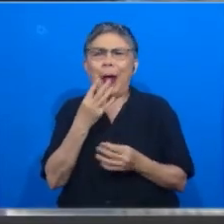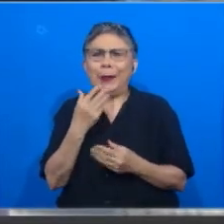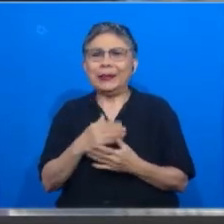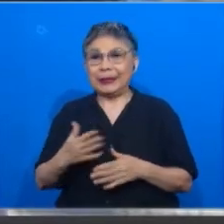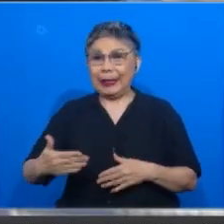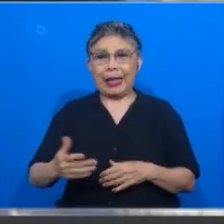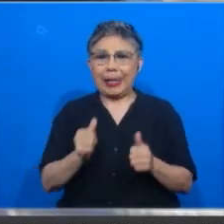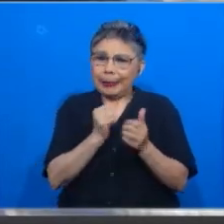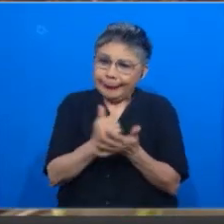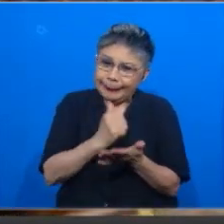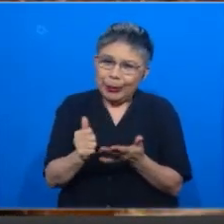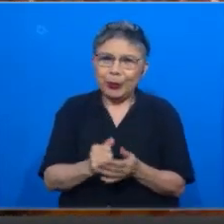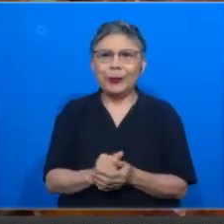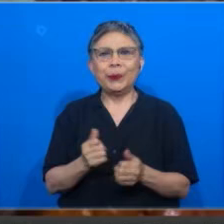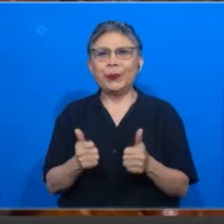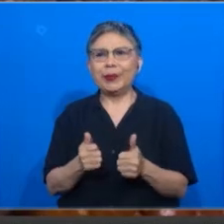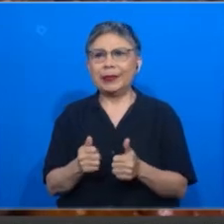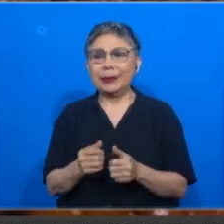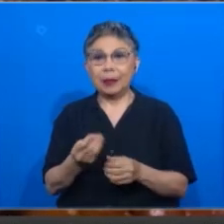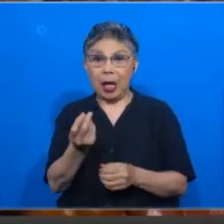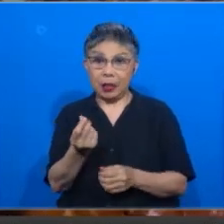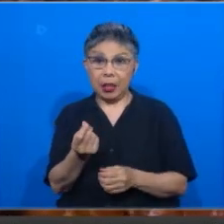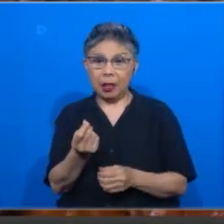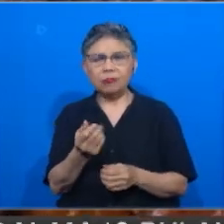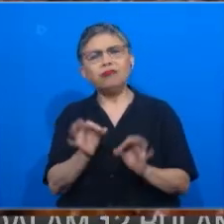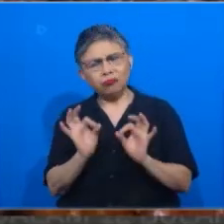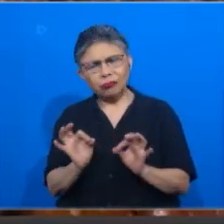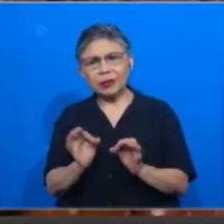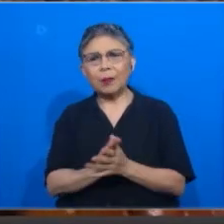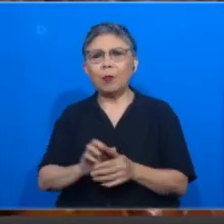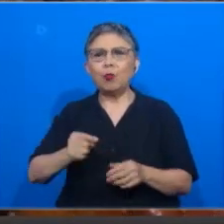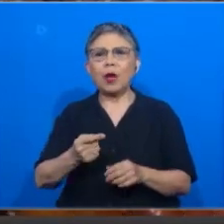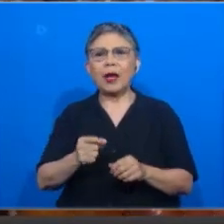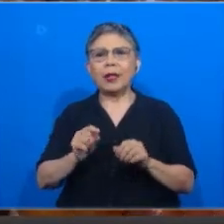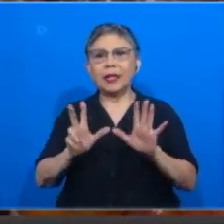juga fresh, gurih. Untuk harga pun cukup terjangkau, yakni mulai dari